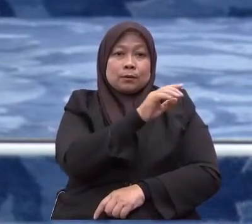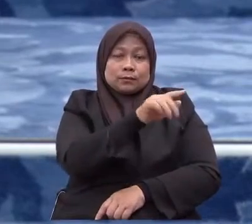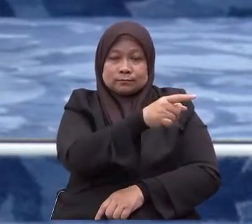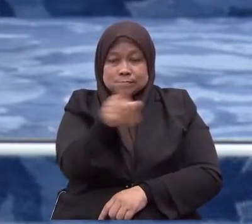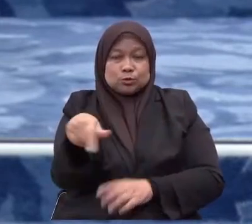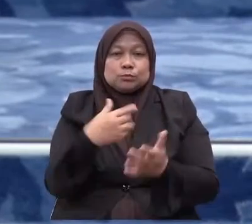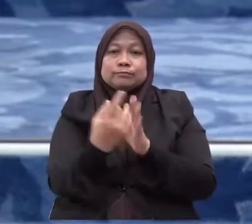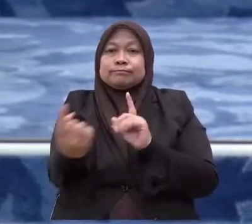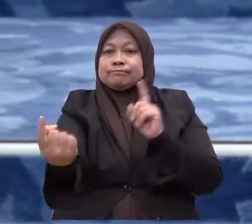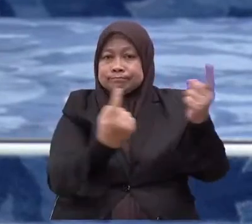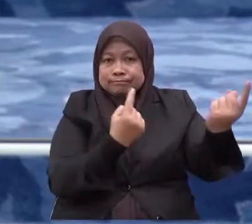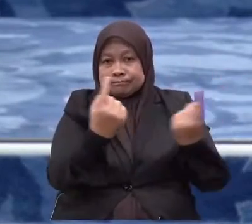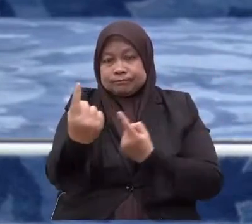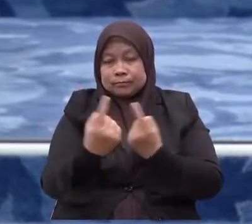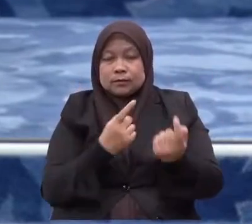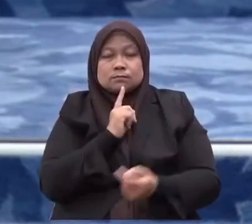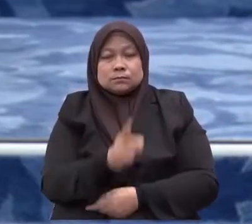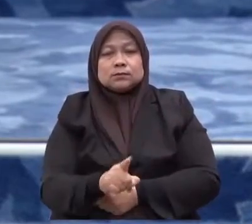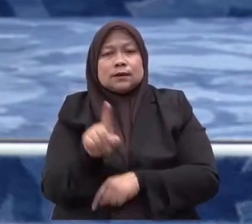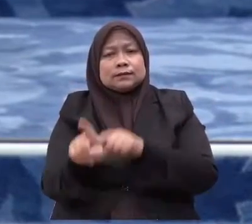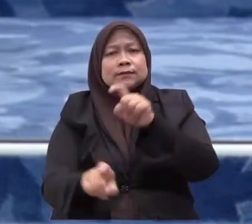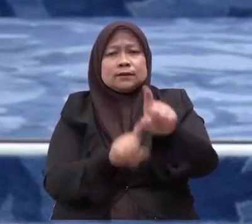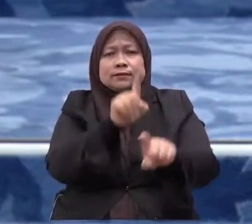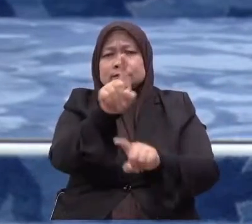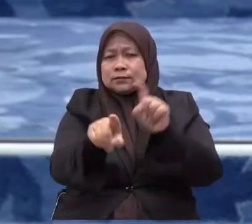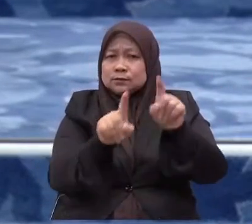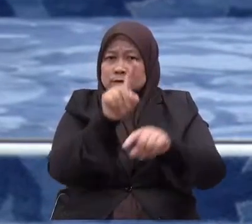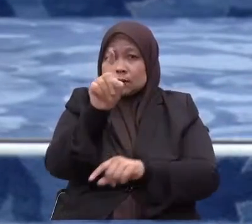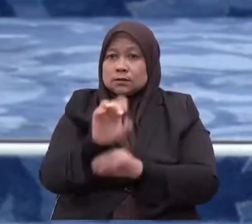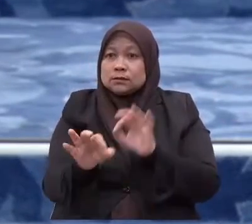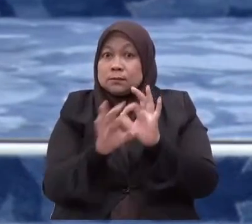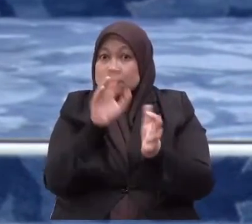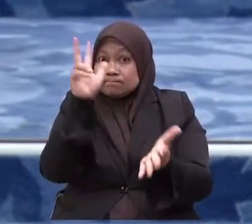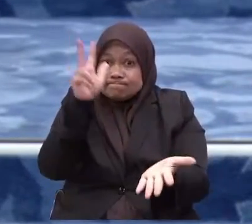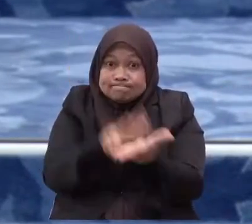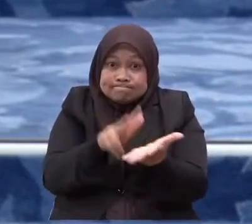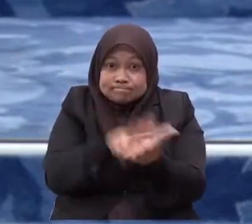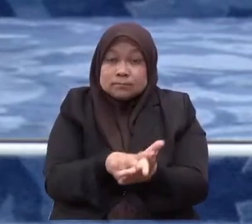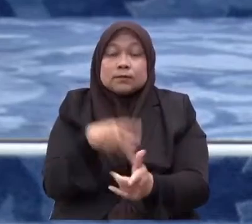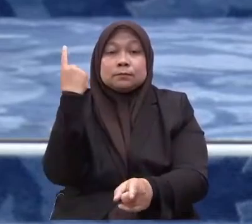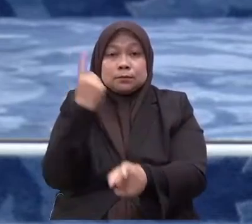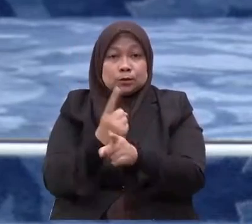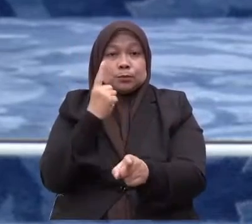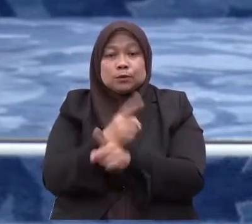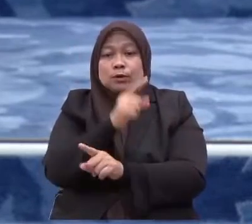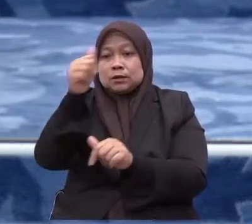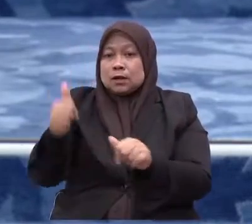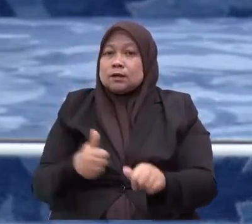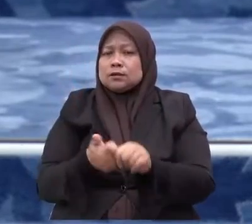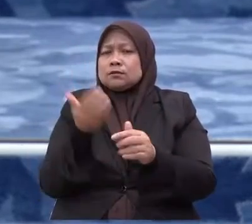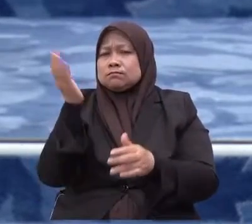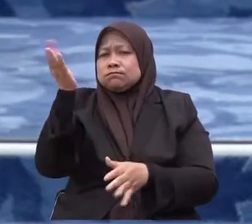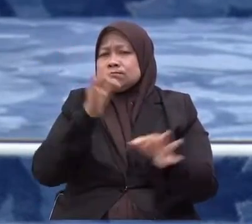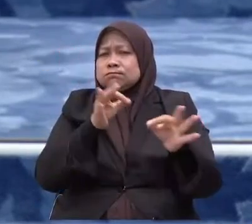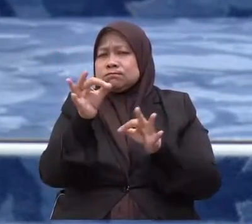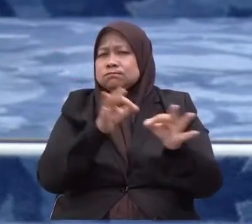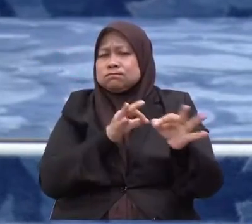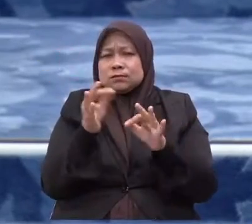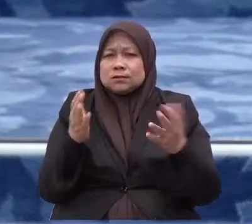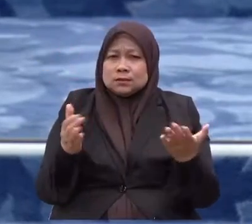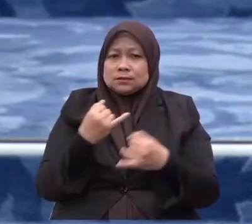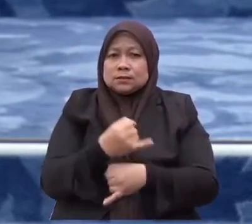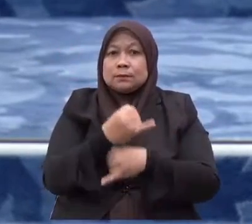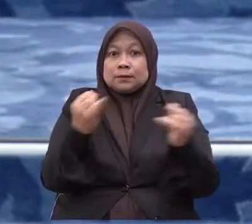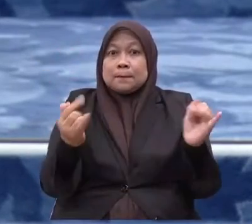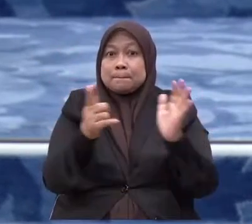dipertanggungjawabkan dan saya tanya beda disahkan dan ikut hujah-hujah terutamanya